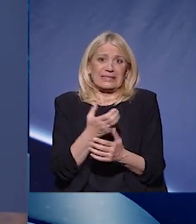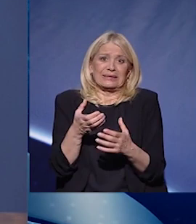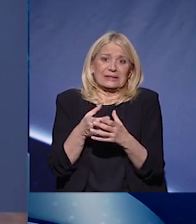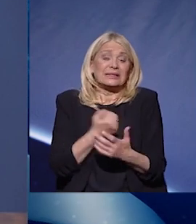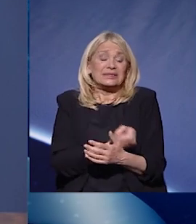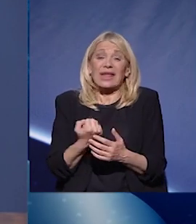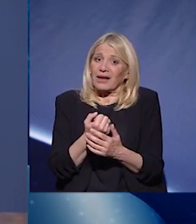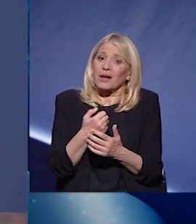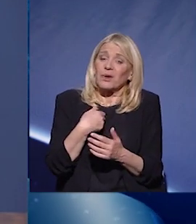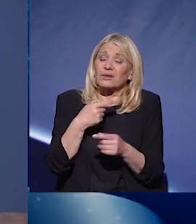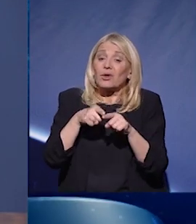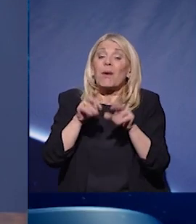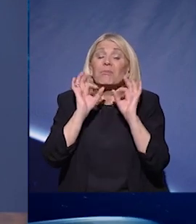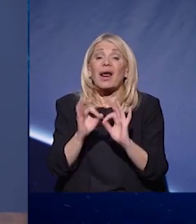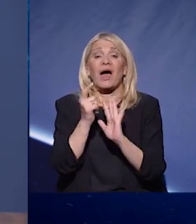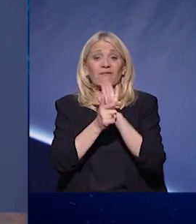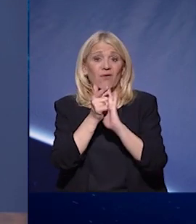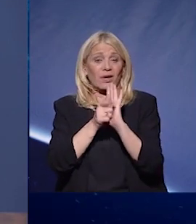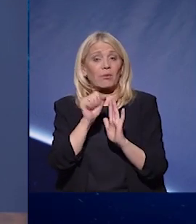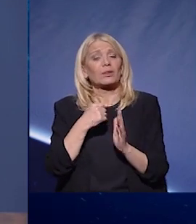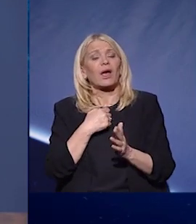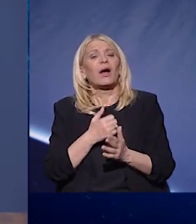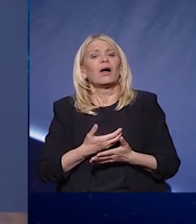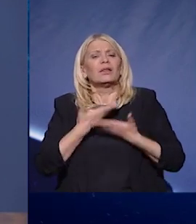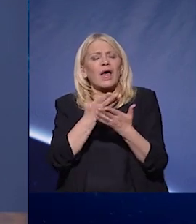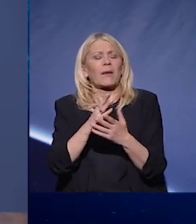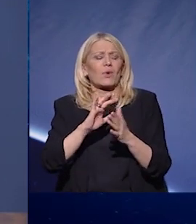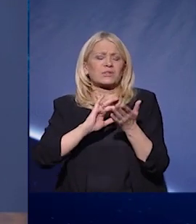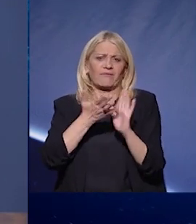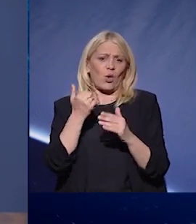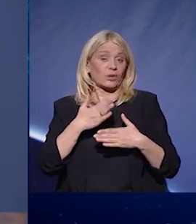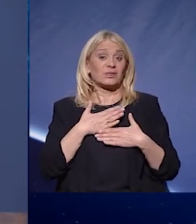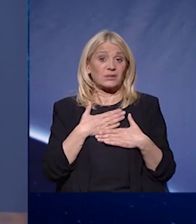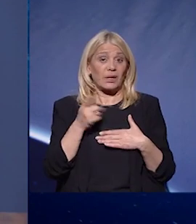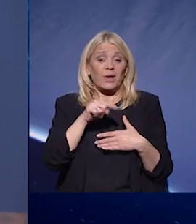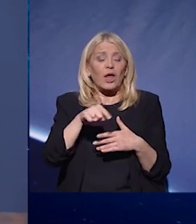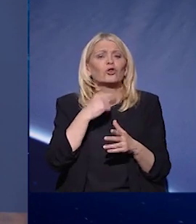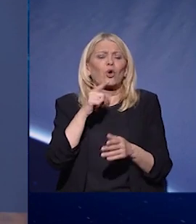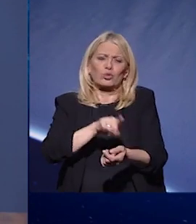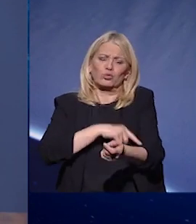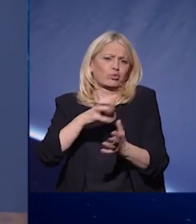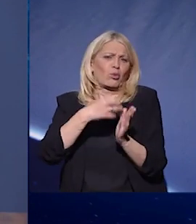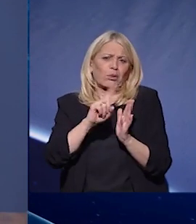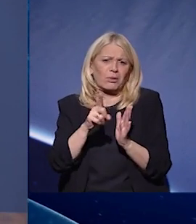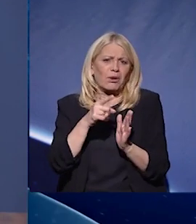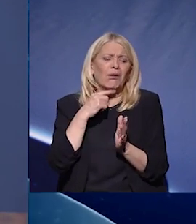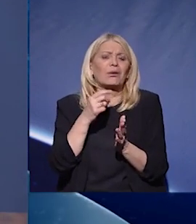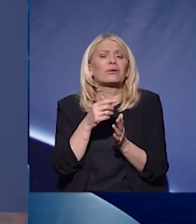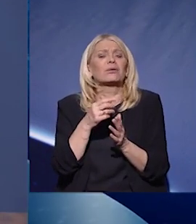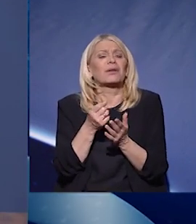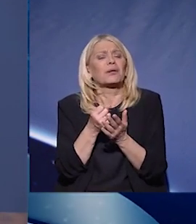sada zaista pravo vreme da damo sve od sebe. Nije to još dugačak vremenski period i broji